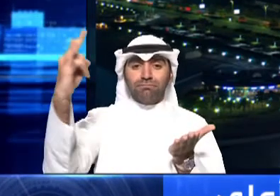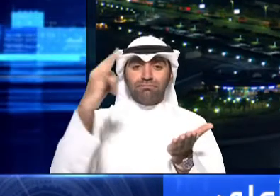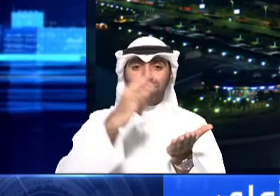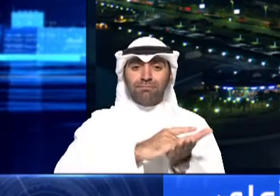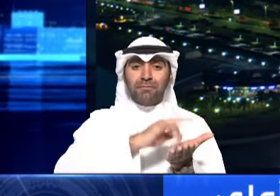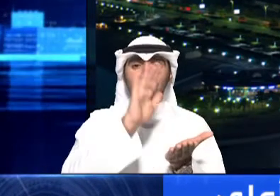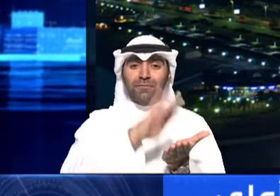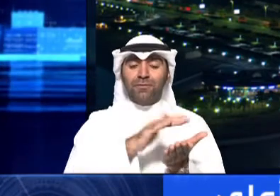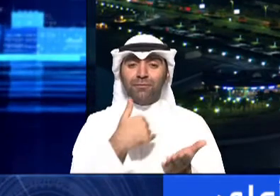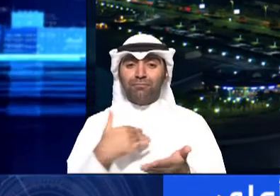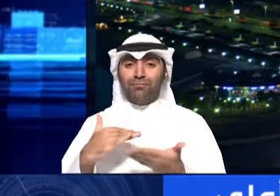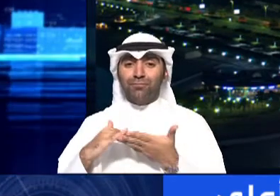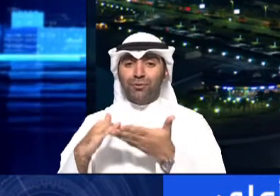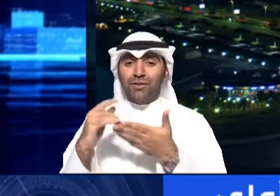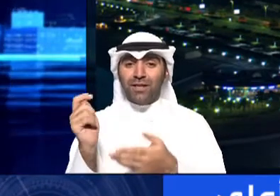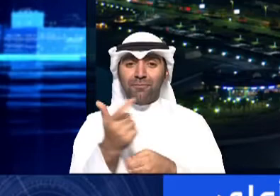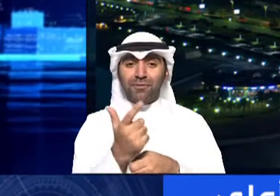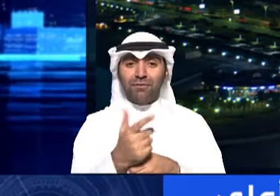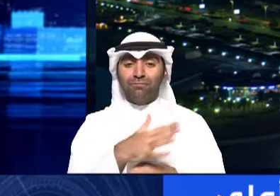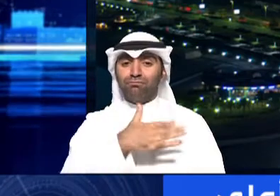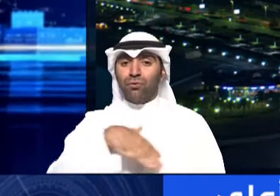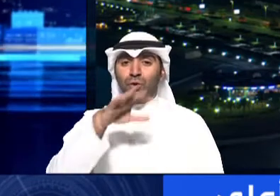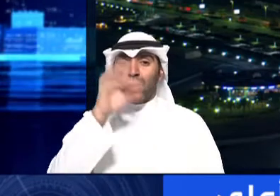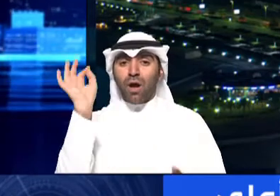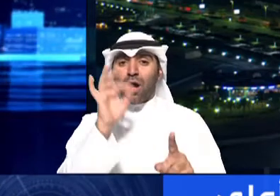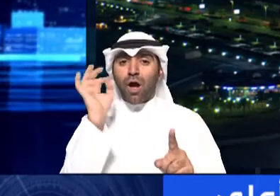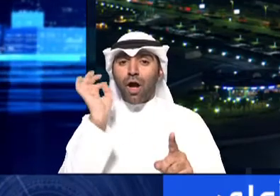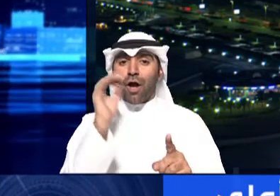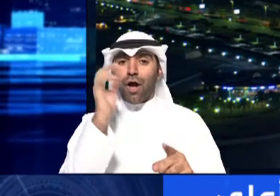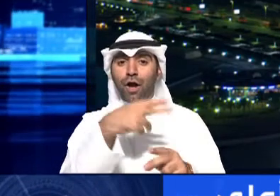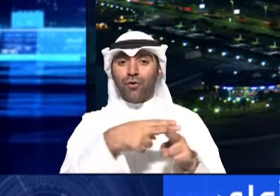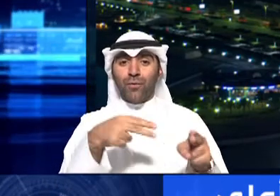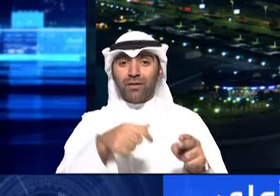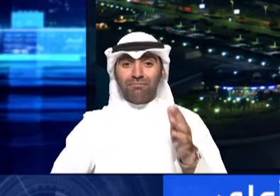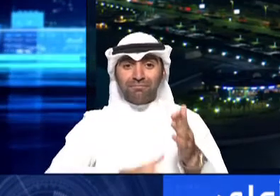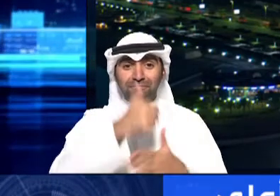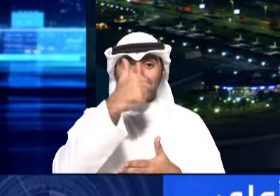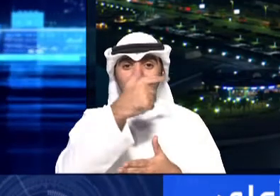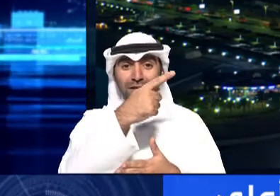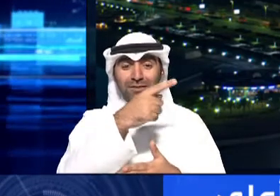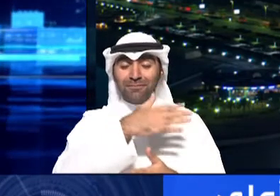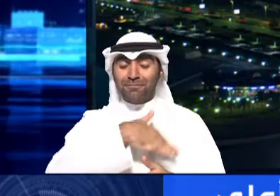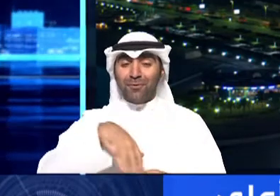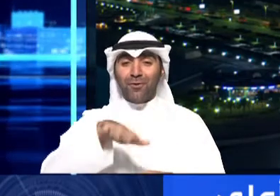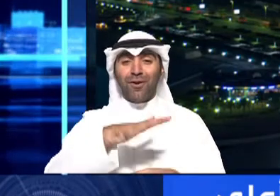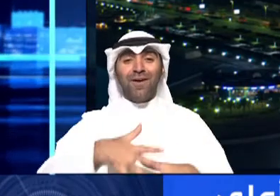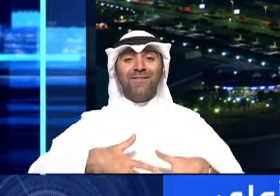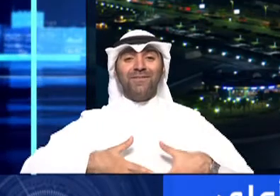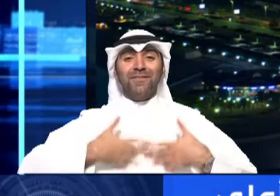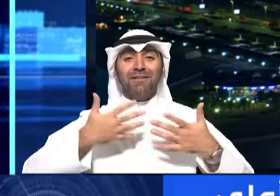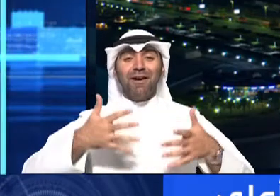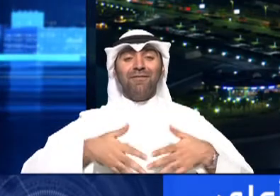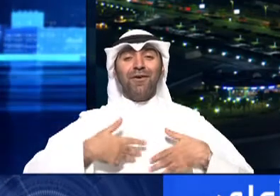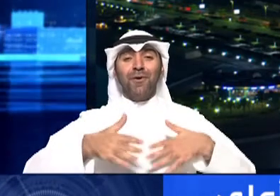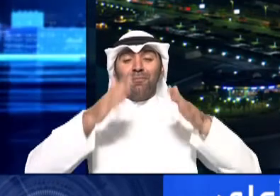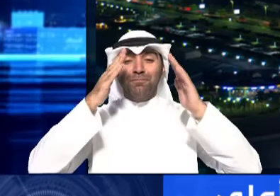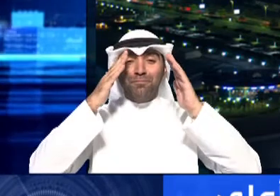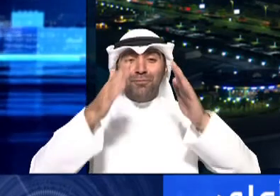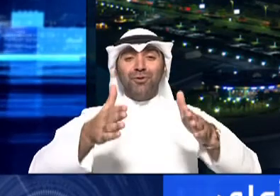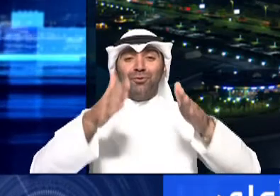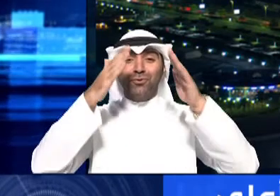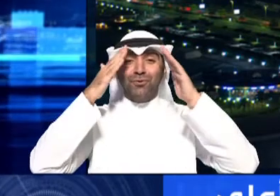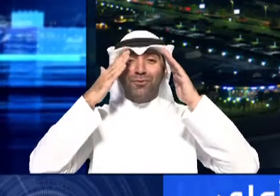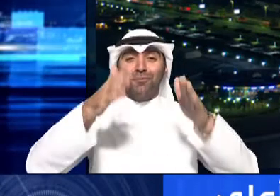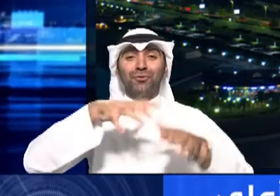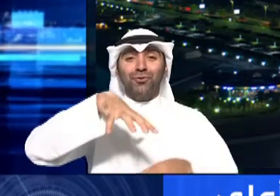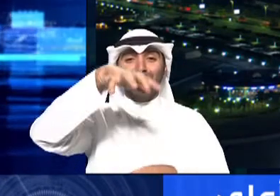كثيرا بعد ذلك لشجاعتها وإسنادها. العراق كانت أهم دولة تنطلق منها عمليات تحرير العراق.